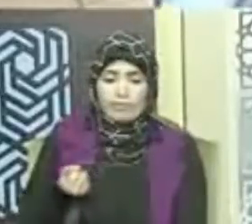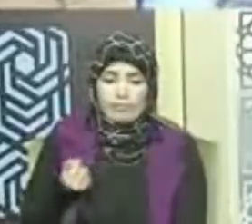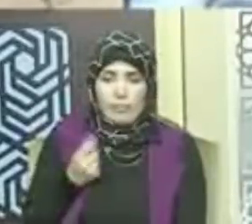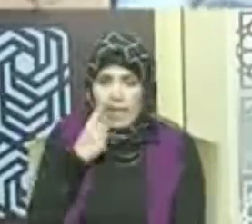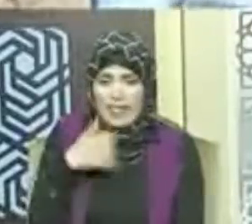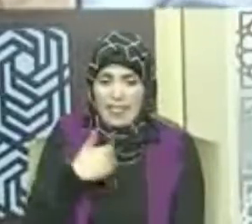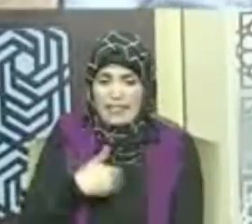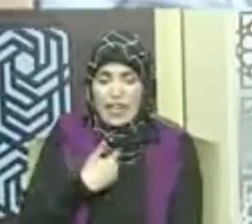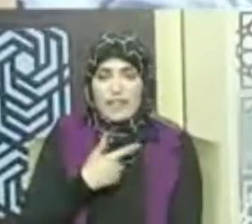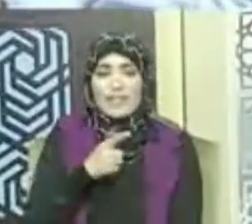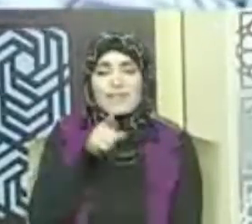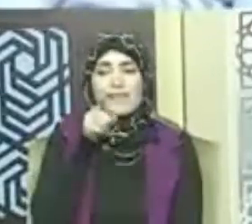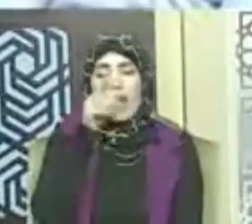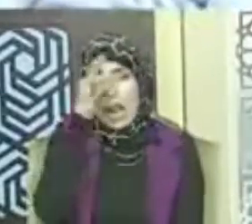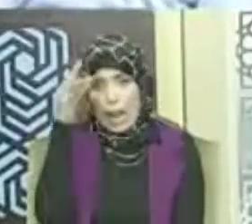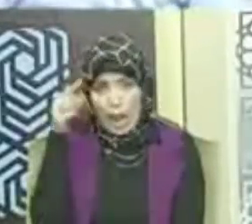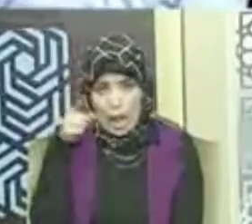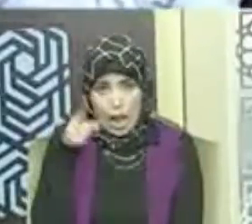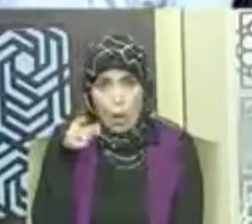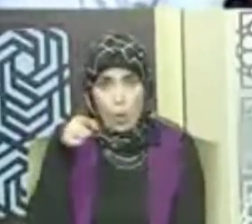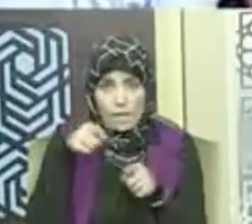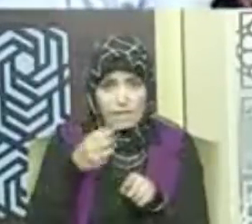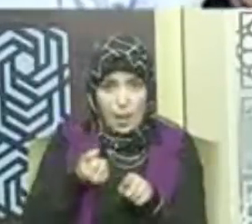فإنما يبخل عن نفسه،